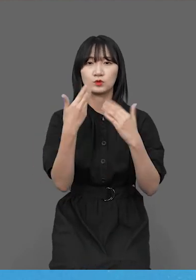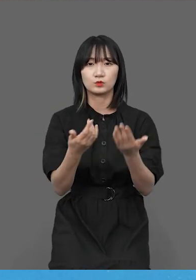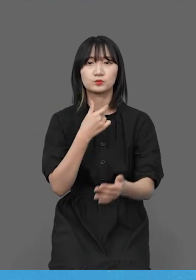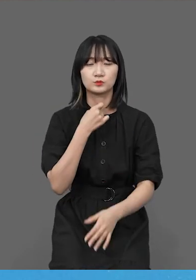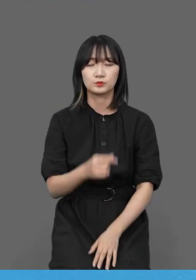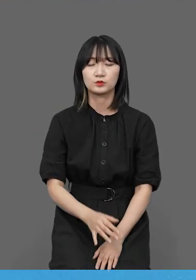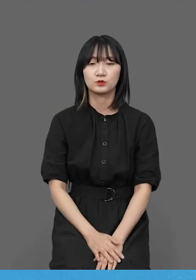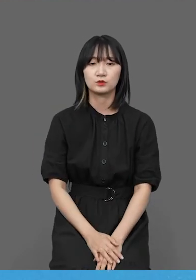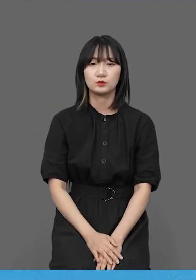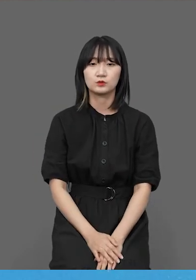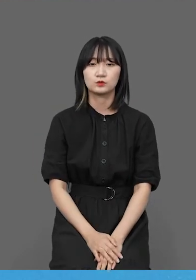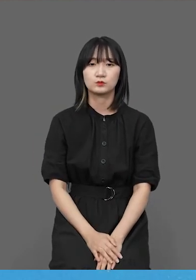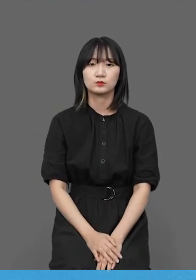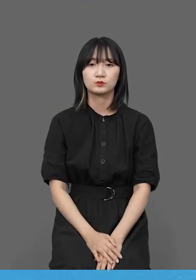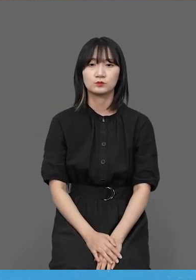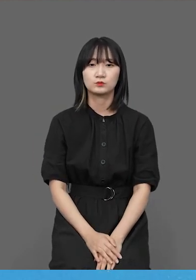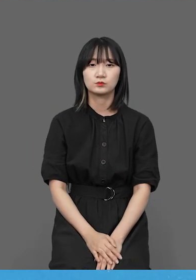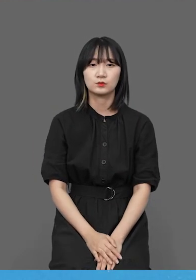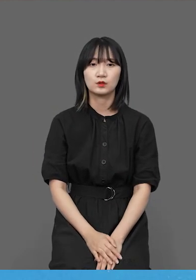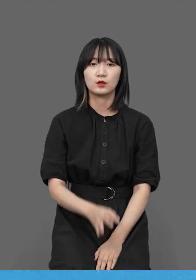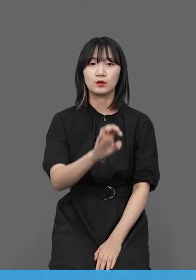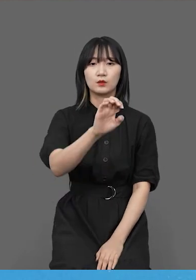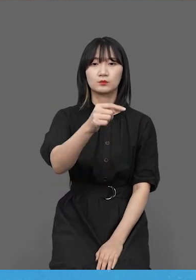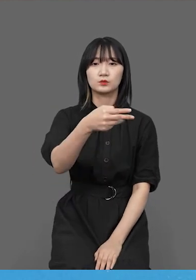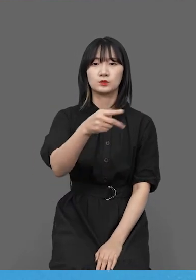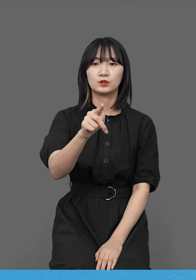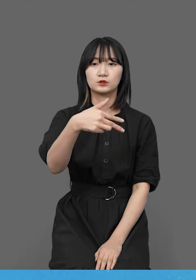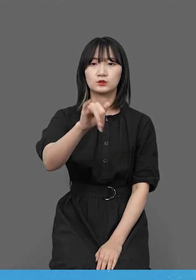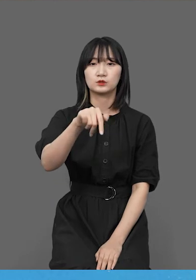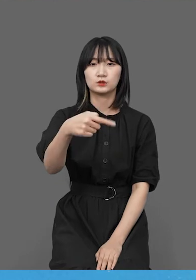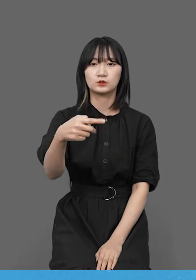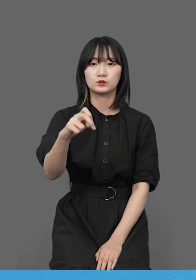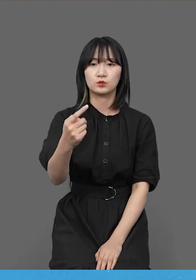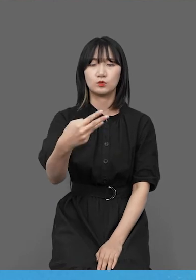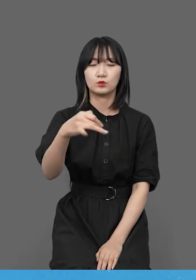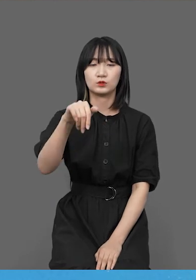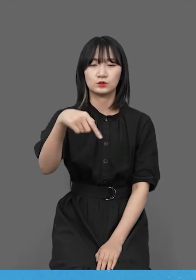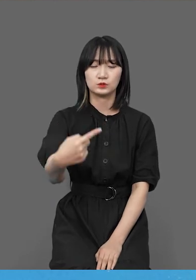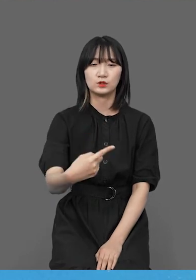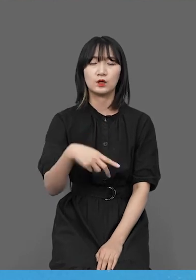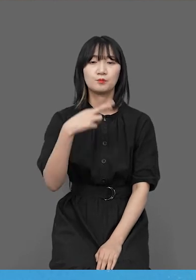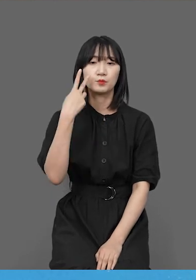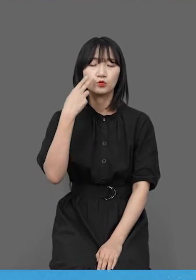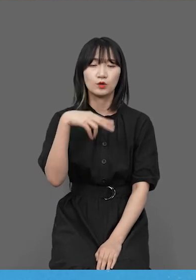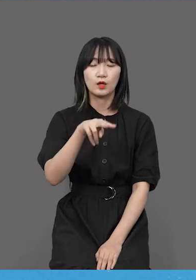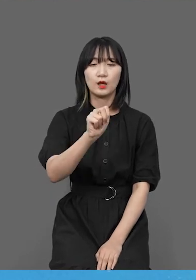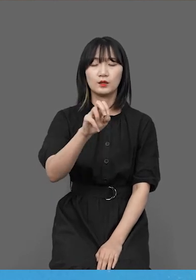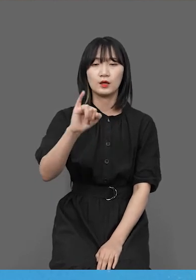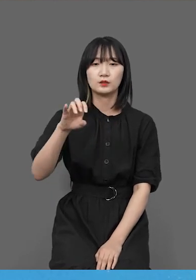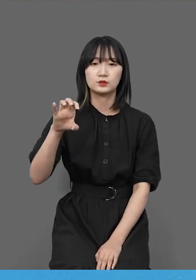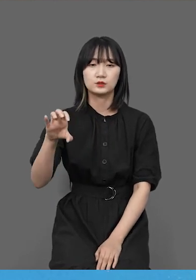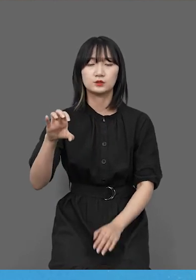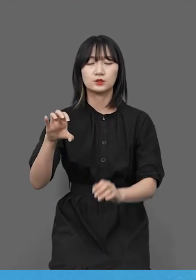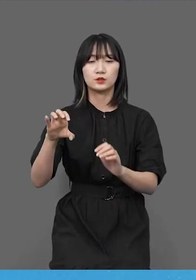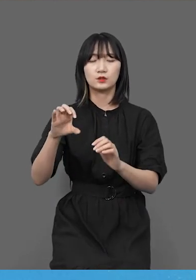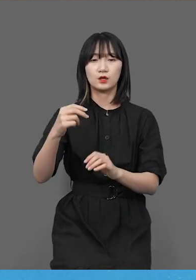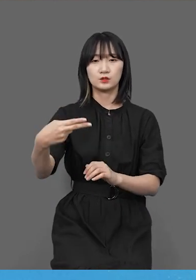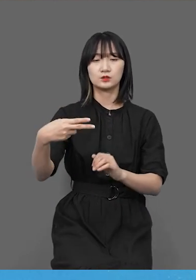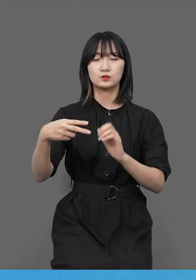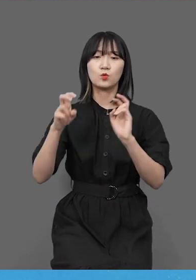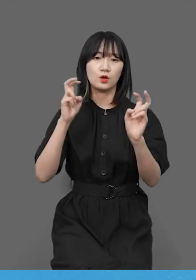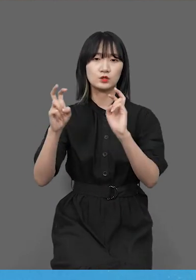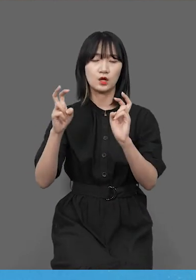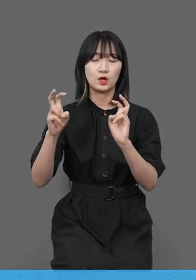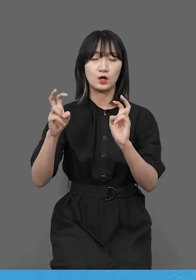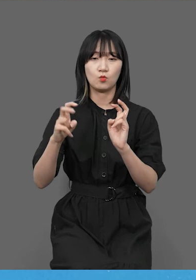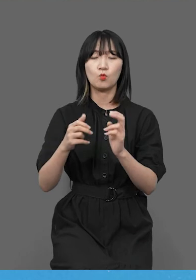드리겠습니다. 저분은 프란시스 콜린스라는 분이거든요. 미국 NIH 원장님이세요. 분자생물학계에서는 뭐